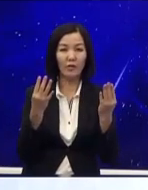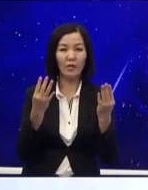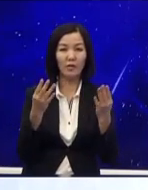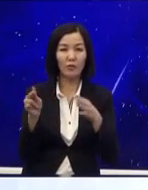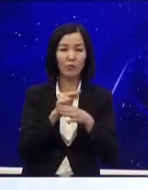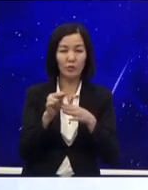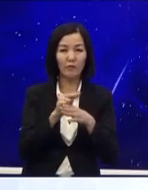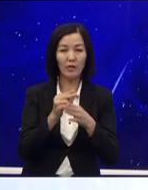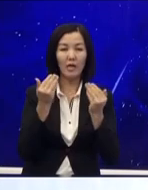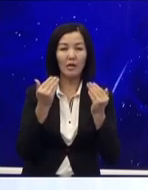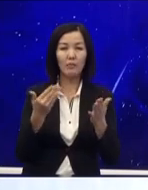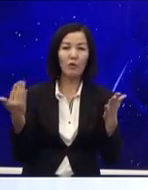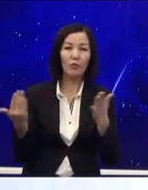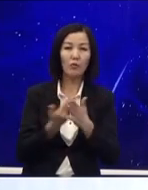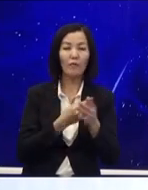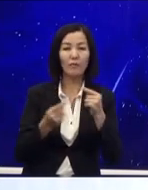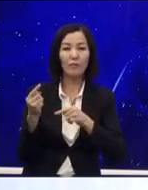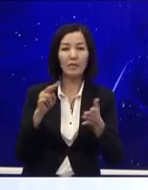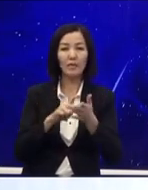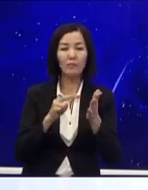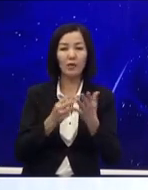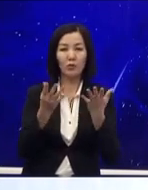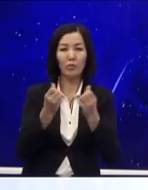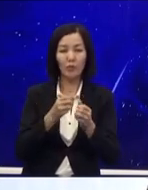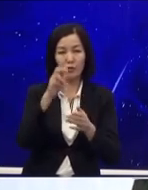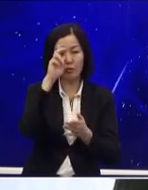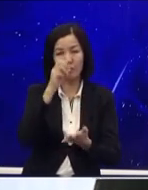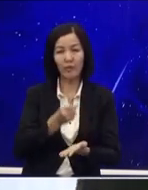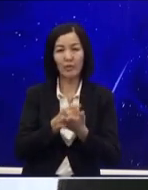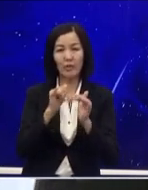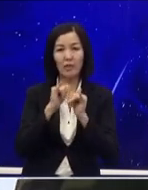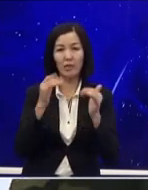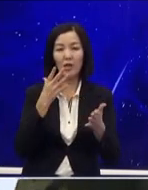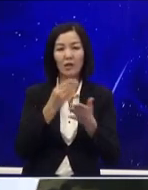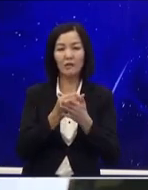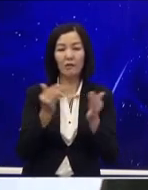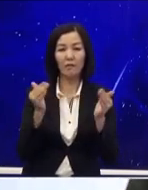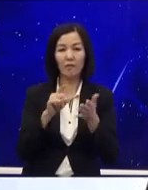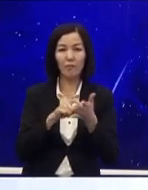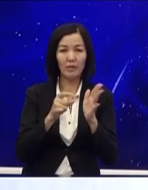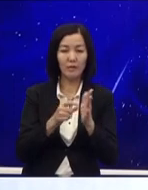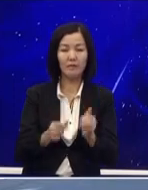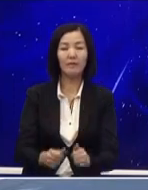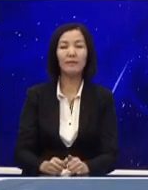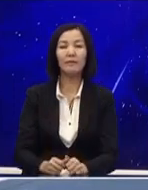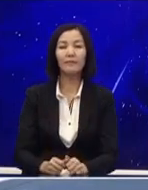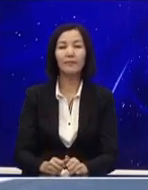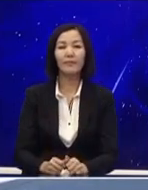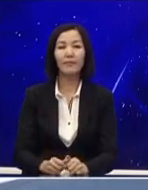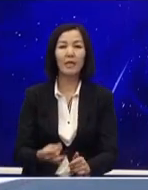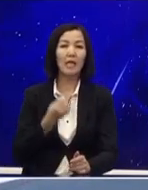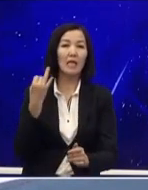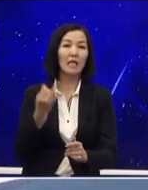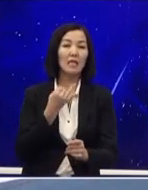работу. Теперь хочу сделать новый бизнес-план на получение господдержки для расширения своего небольшого бизнеса. Интерес у